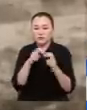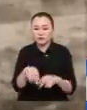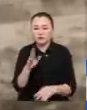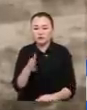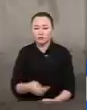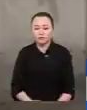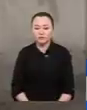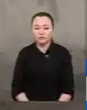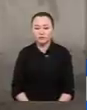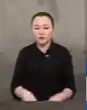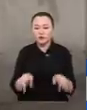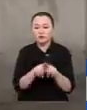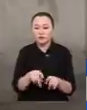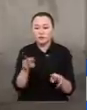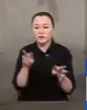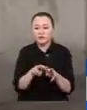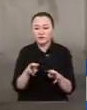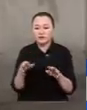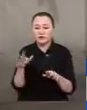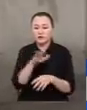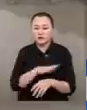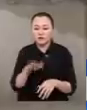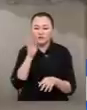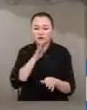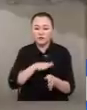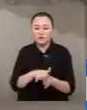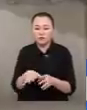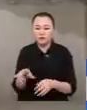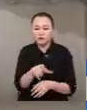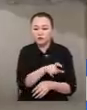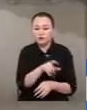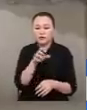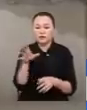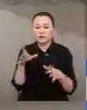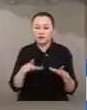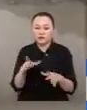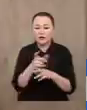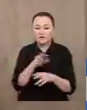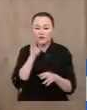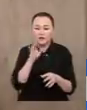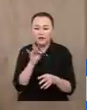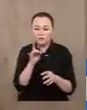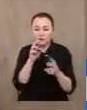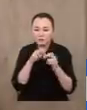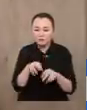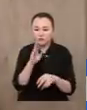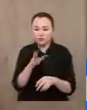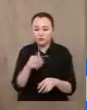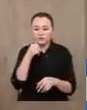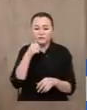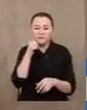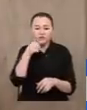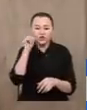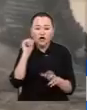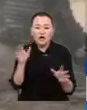қарастырамыз. Сондай-ақ министр аймақта арналары толған өзендер мен Шардара су қоймасының су деңгейін бақылауға алатынын айтты. Ал кеше қауіпсіз